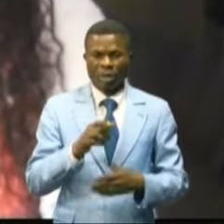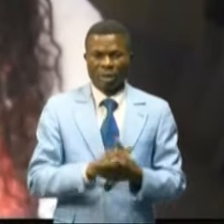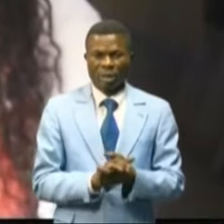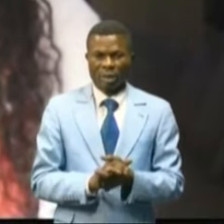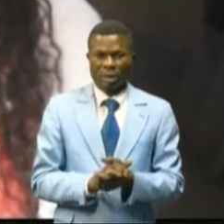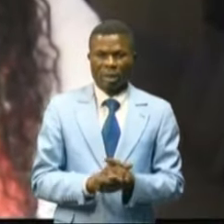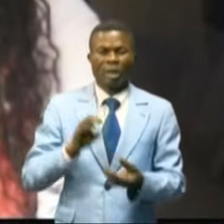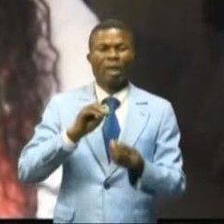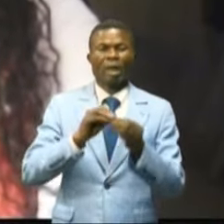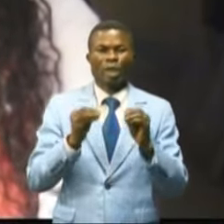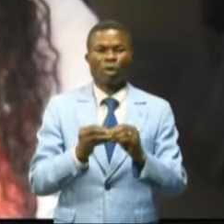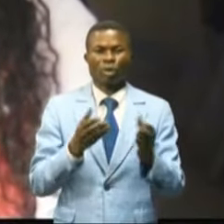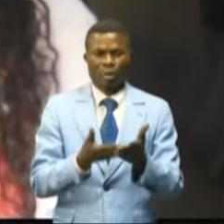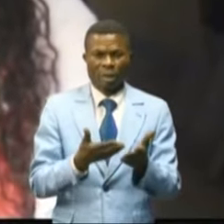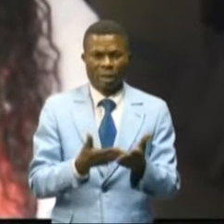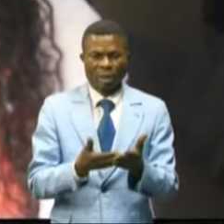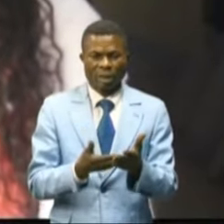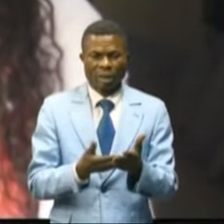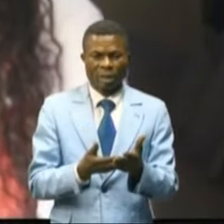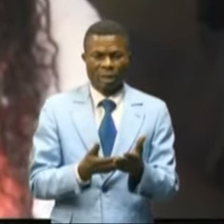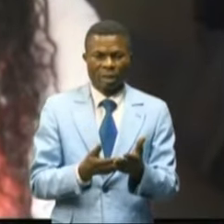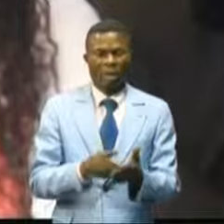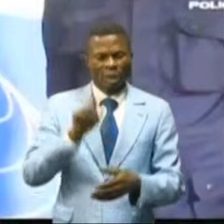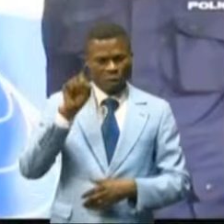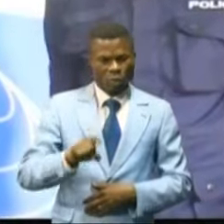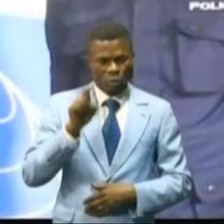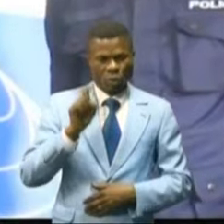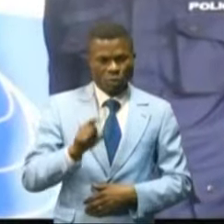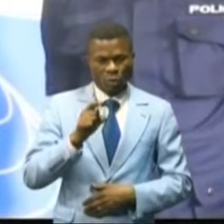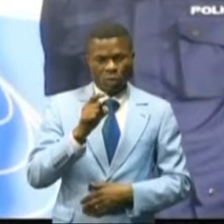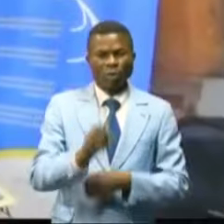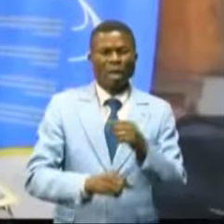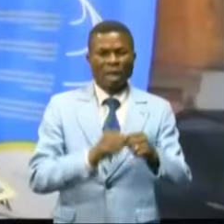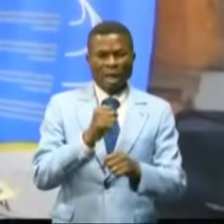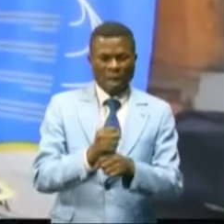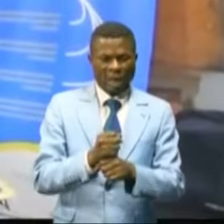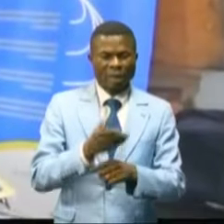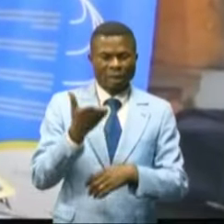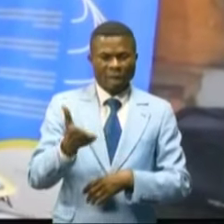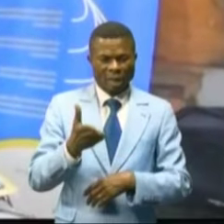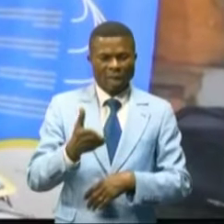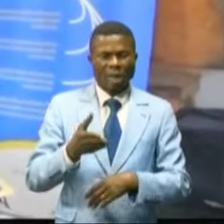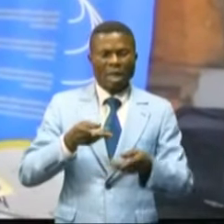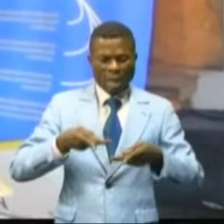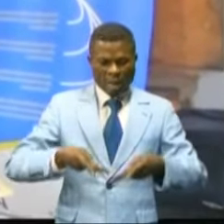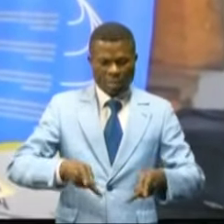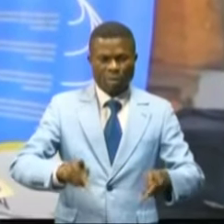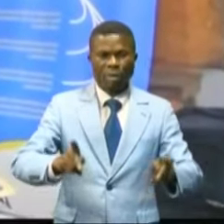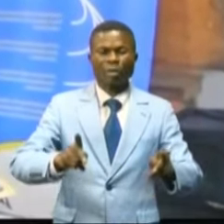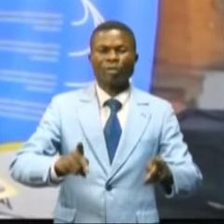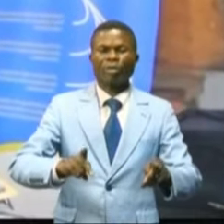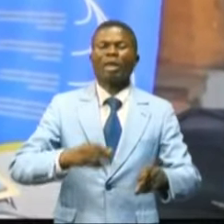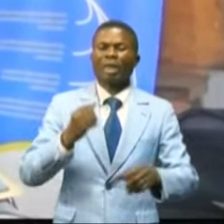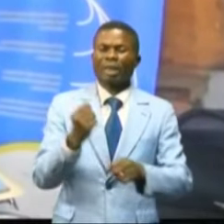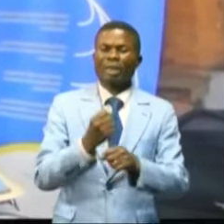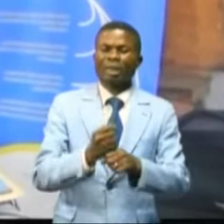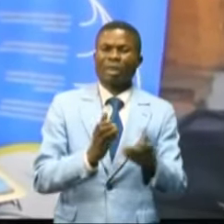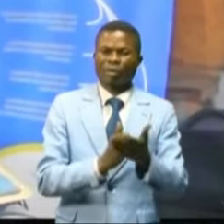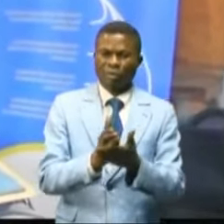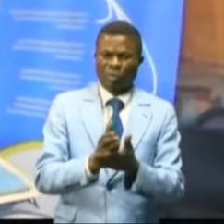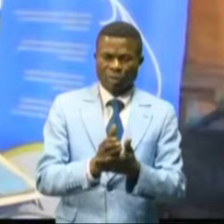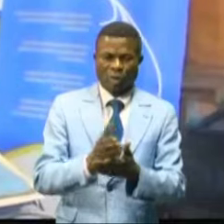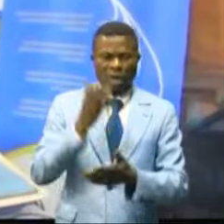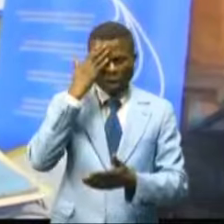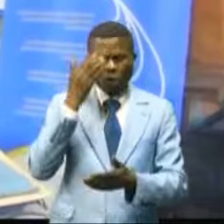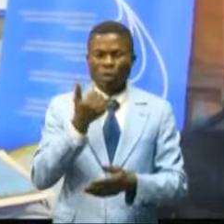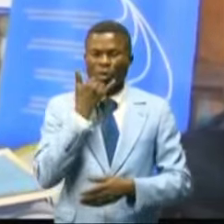du monde qui sont censées avoir des bases de données criminelles afin de leur permettre la traçabilité des parcours des